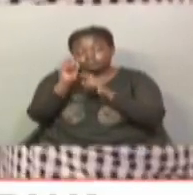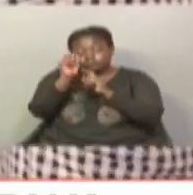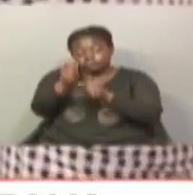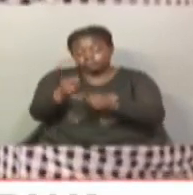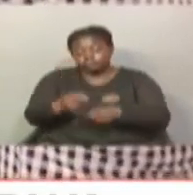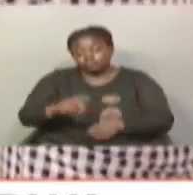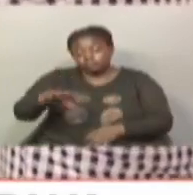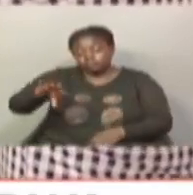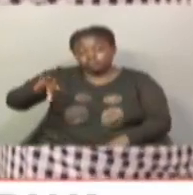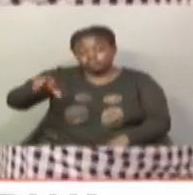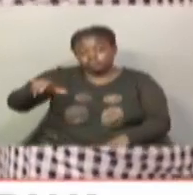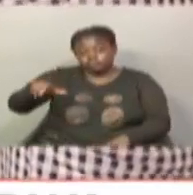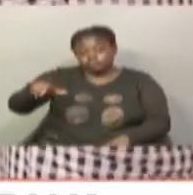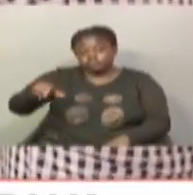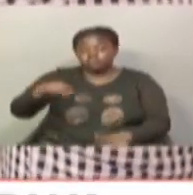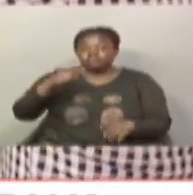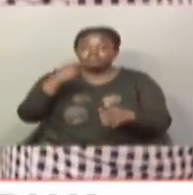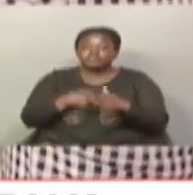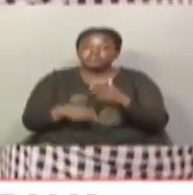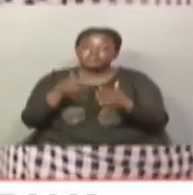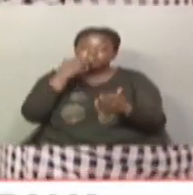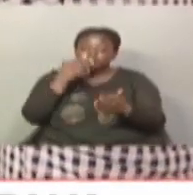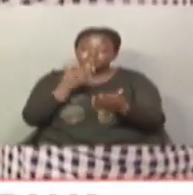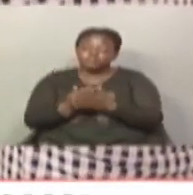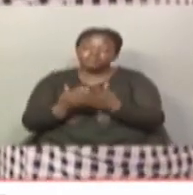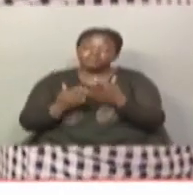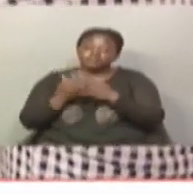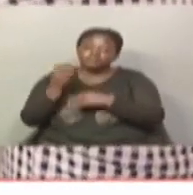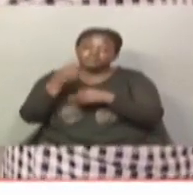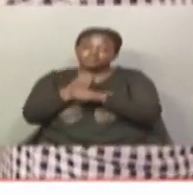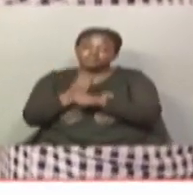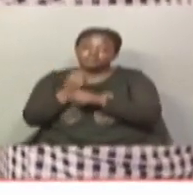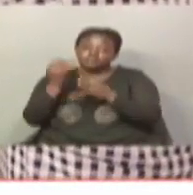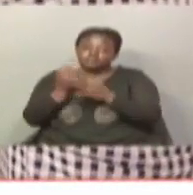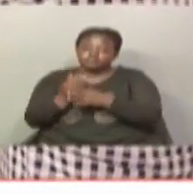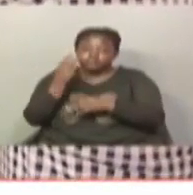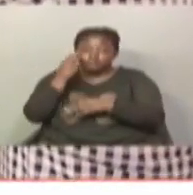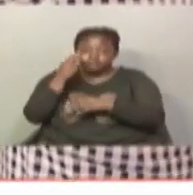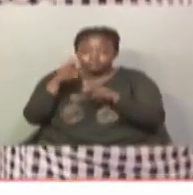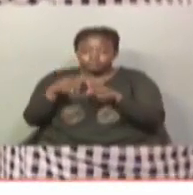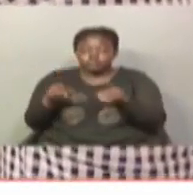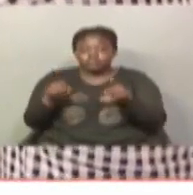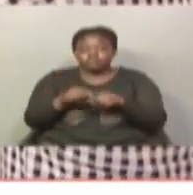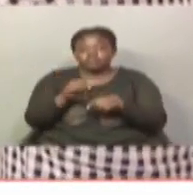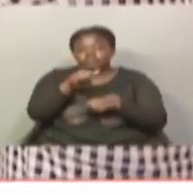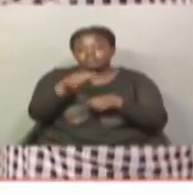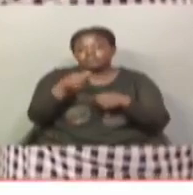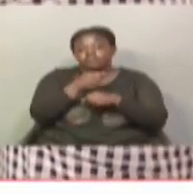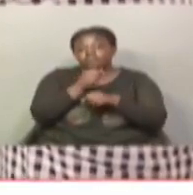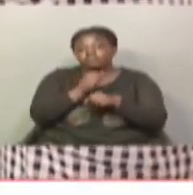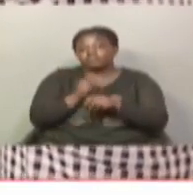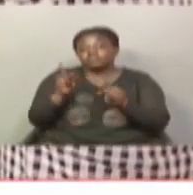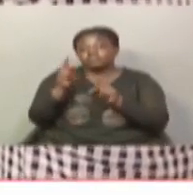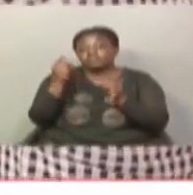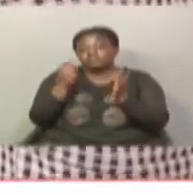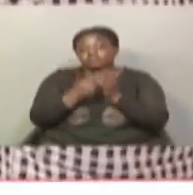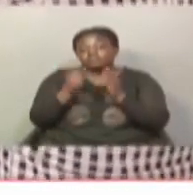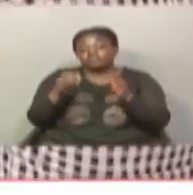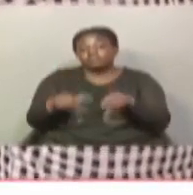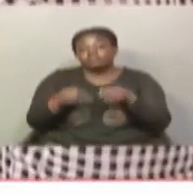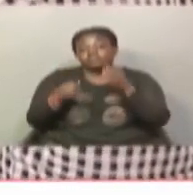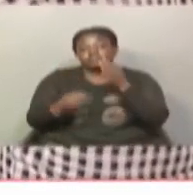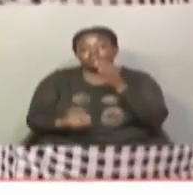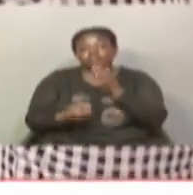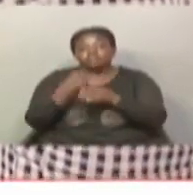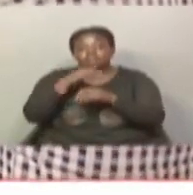sector. Agamba nti kirungi kuba okuyita mu nkolagana eriwo wakati wa Vision Group n'ebitongole ebirala, bannayuganda baweereddwa omukisa